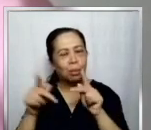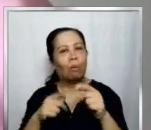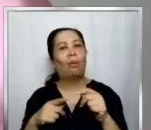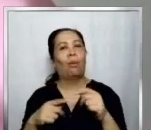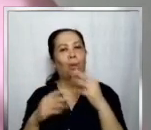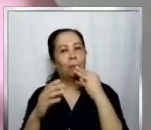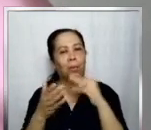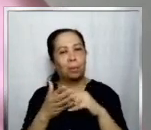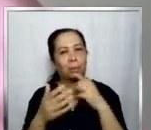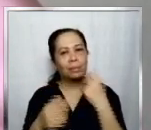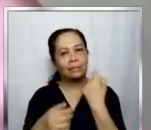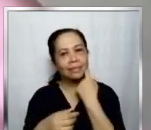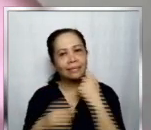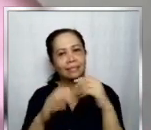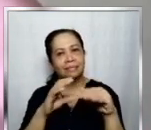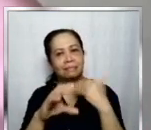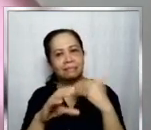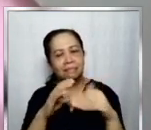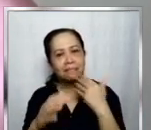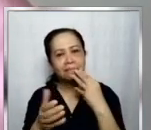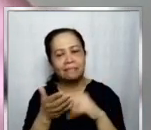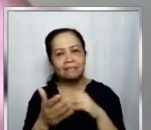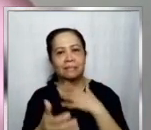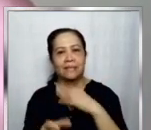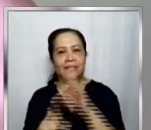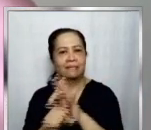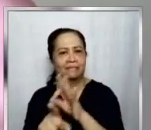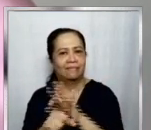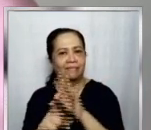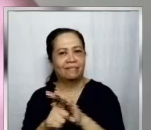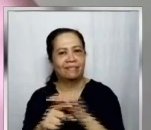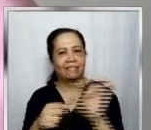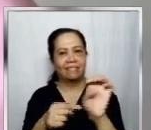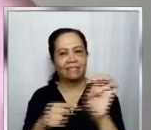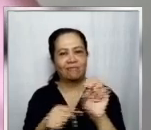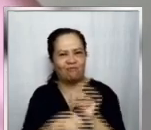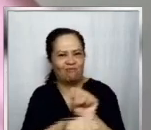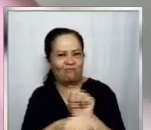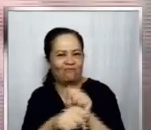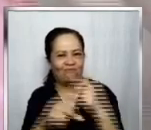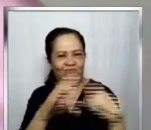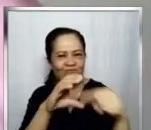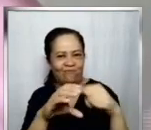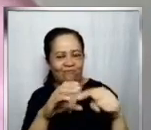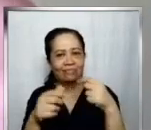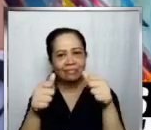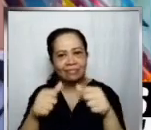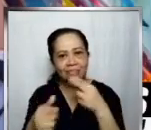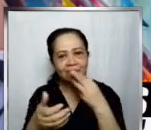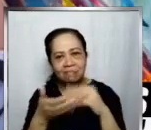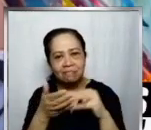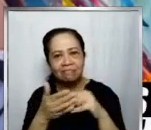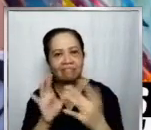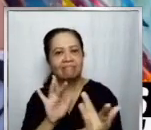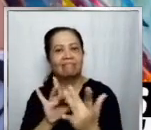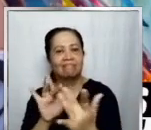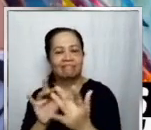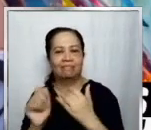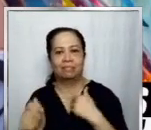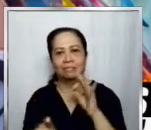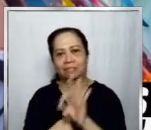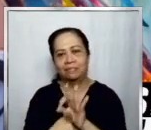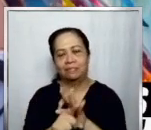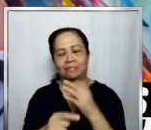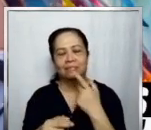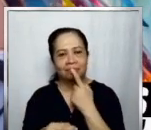lately sa mga fans ko, extra active ako ngayon sa kanila sa pag-connect with them. May isang fan pa nga